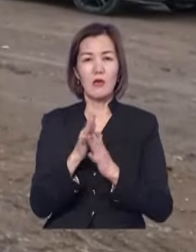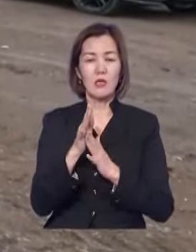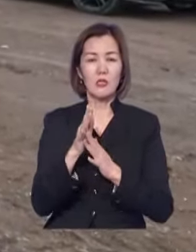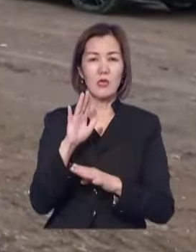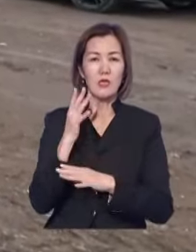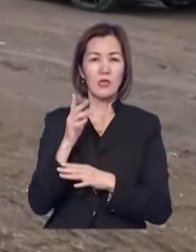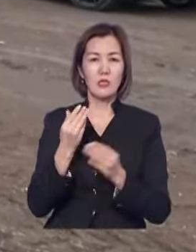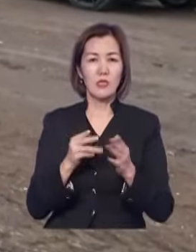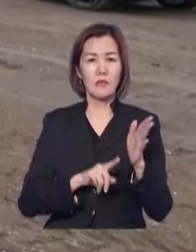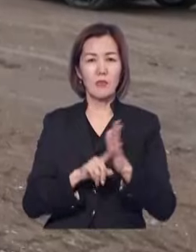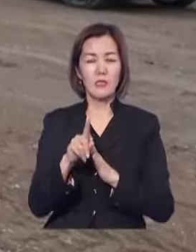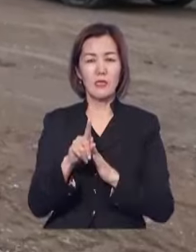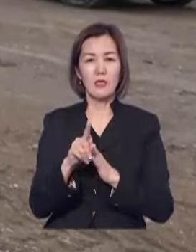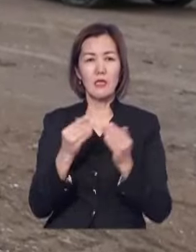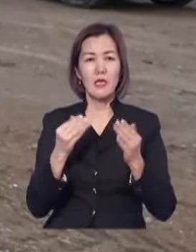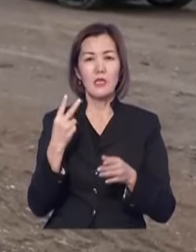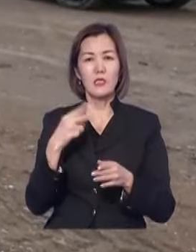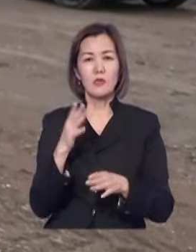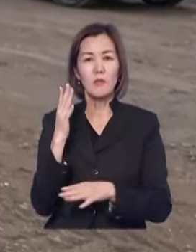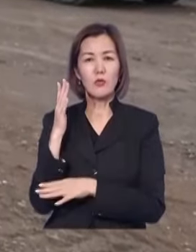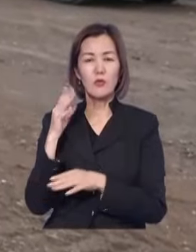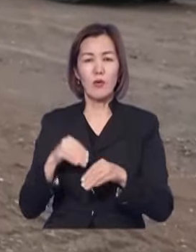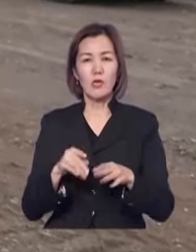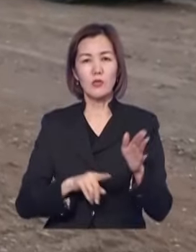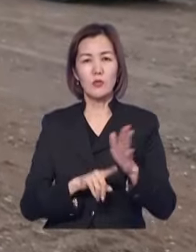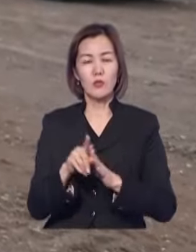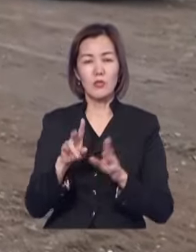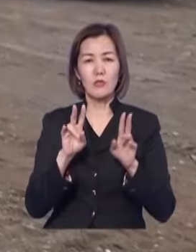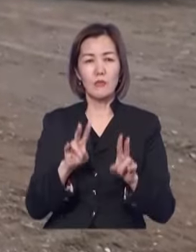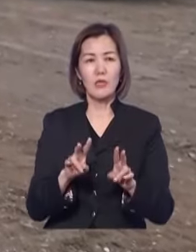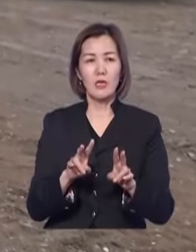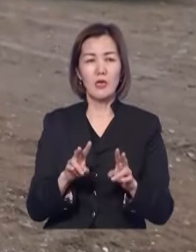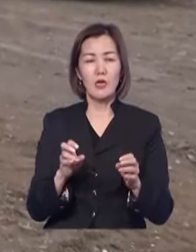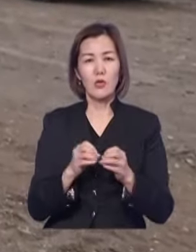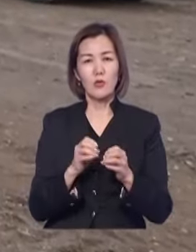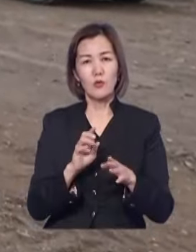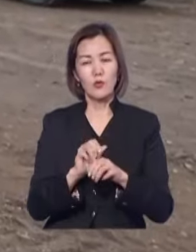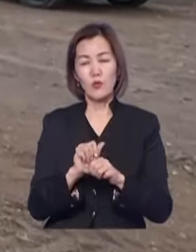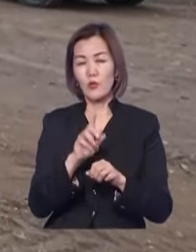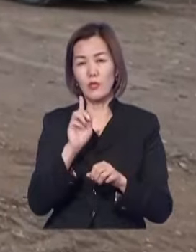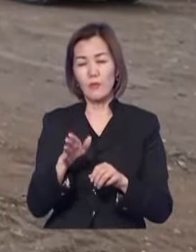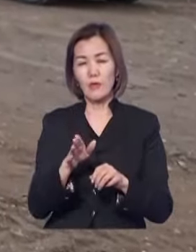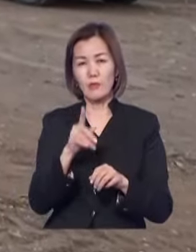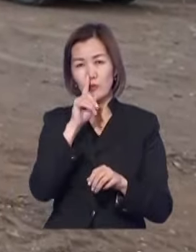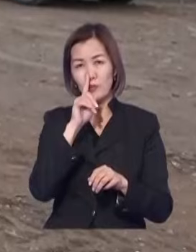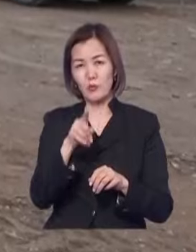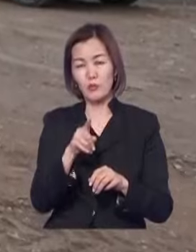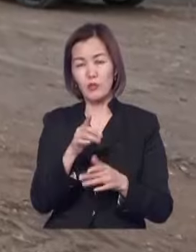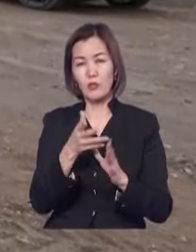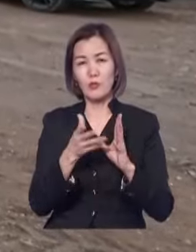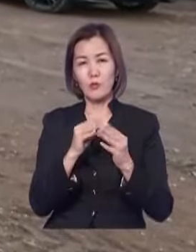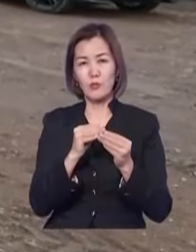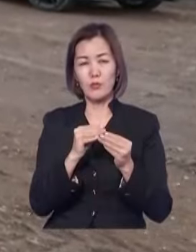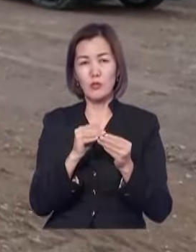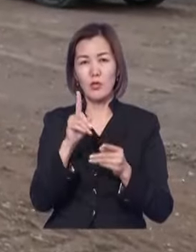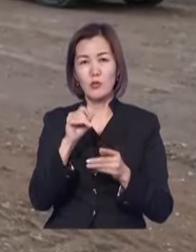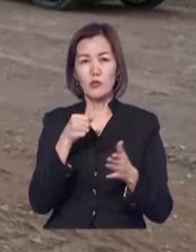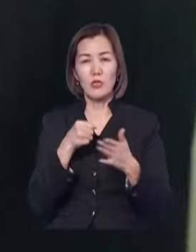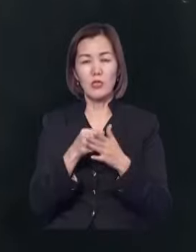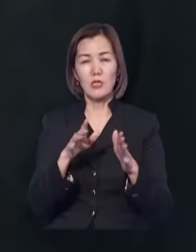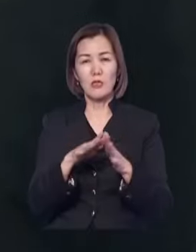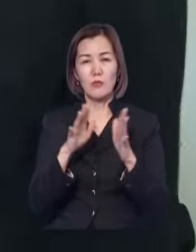енді басталғандықтан әзірге 20 түп ағаш отырғызылды. Бірақ біз мұнымен тоқтамаймыз. Алдағы уақытта ағаштардың санын 100-ге жеткізгіміз